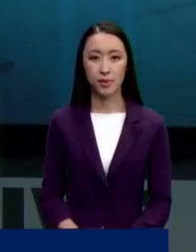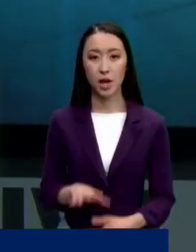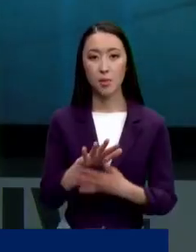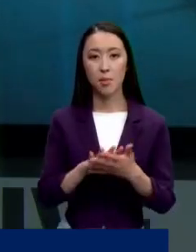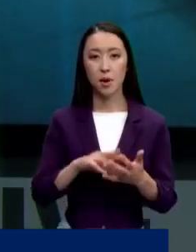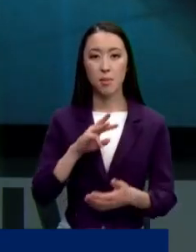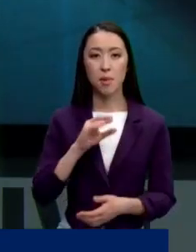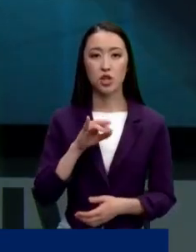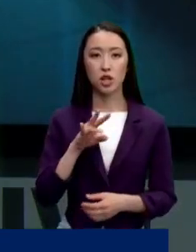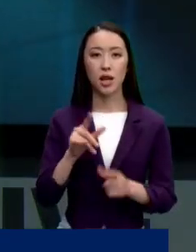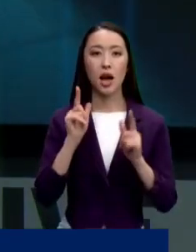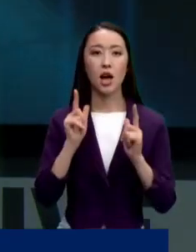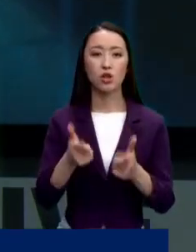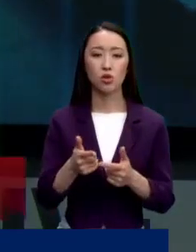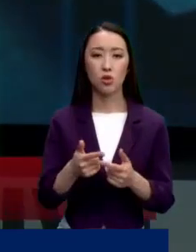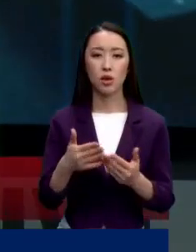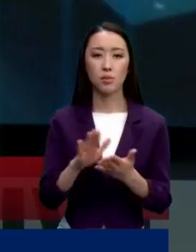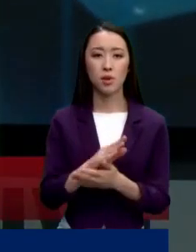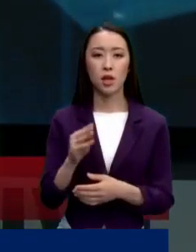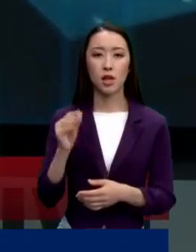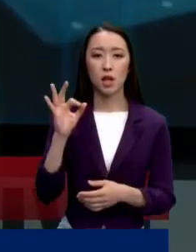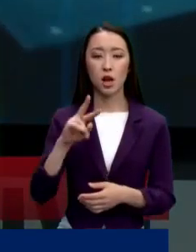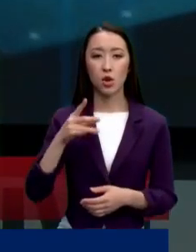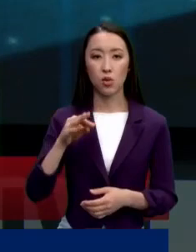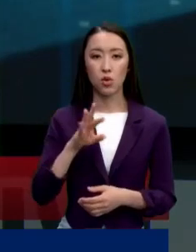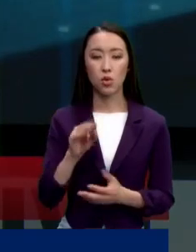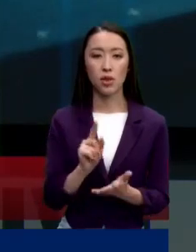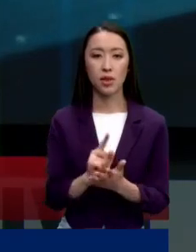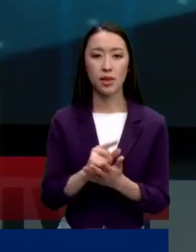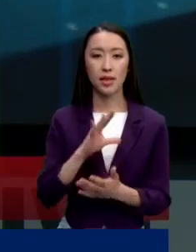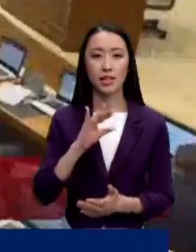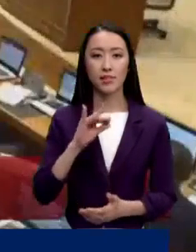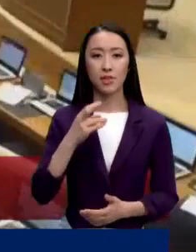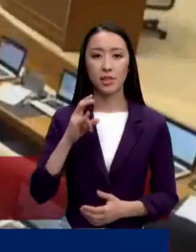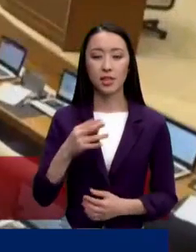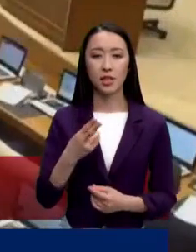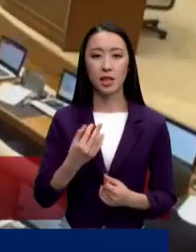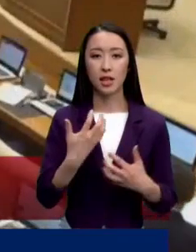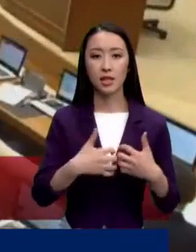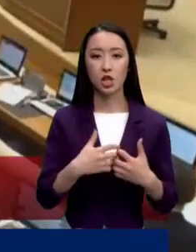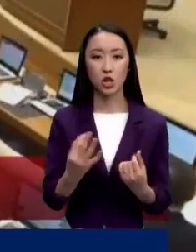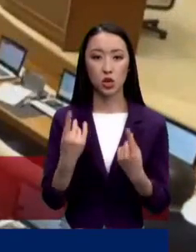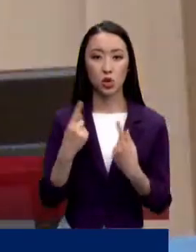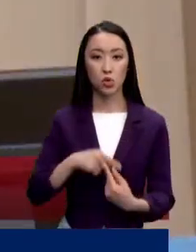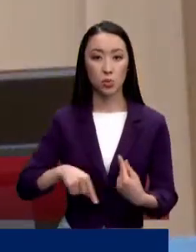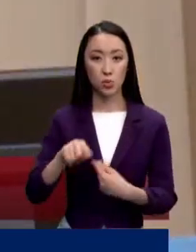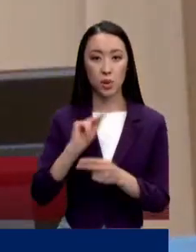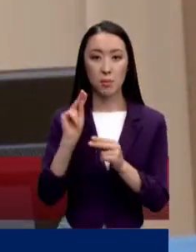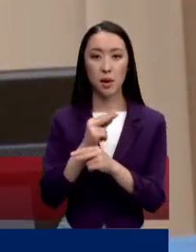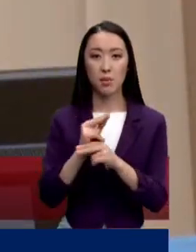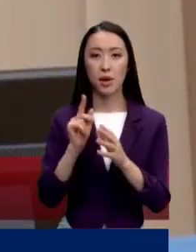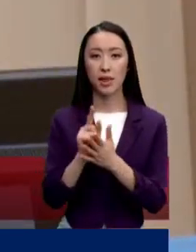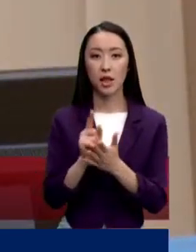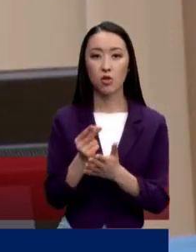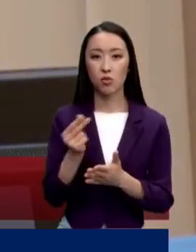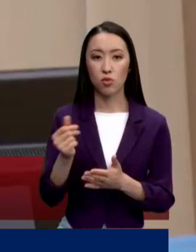Продолжаем. Мажилис одобрил отмену льгот по освобождению от налогообложения дивидендов для субъектов среднего и крупного бизнеса. Поправку в налоговый кодекс